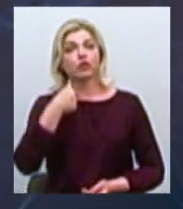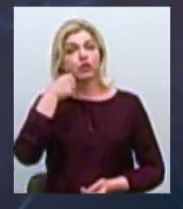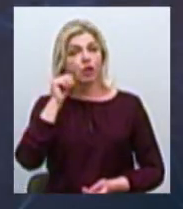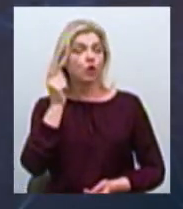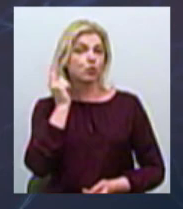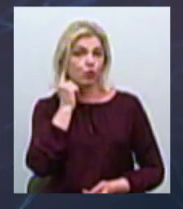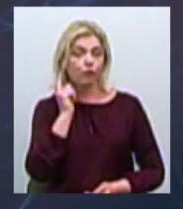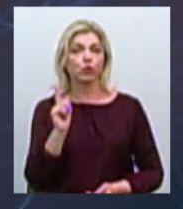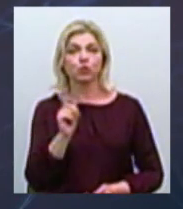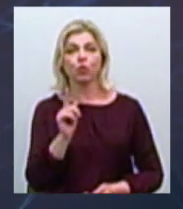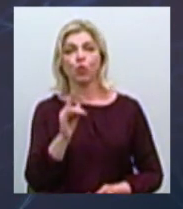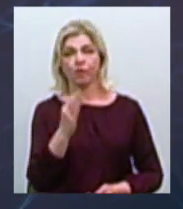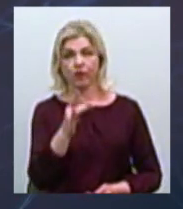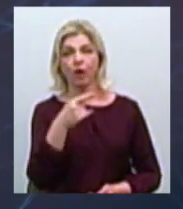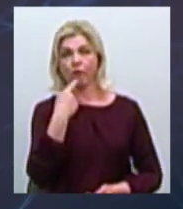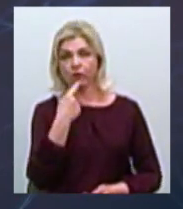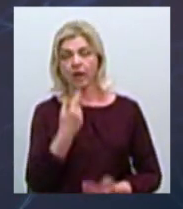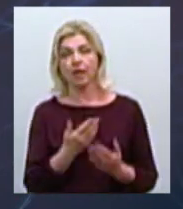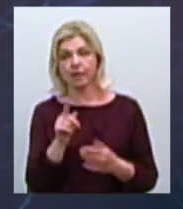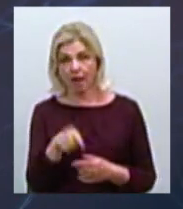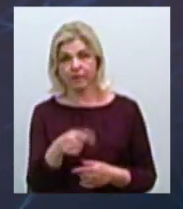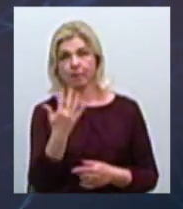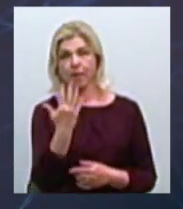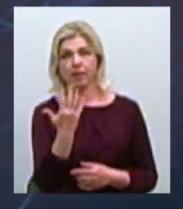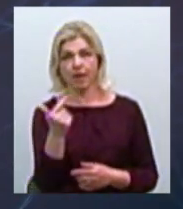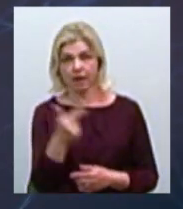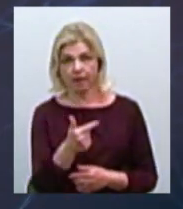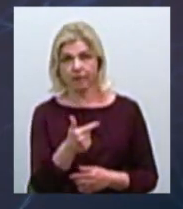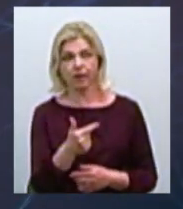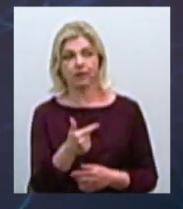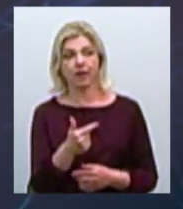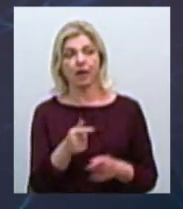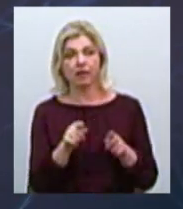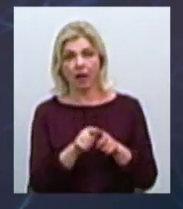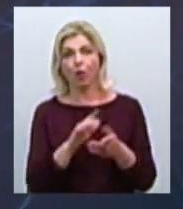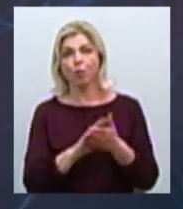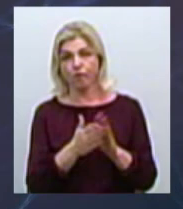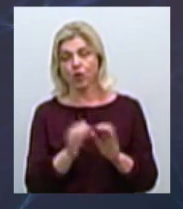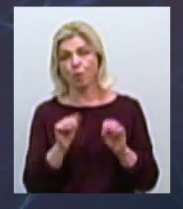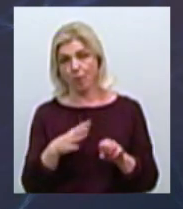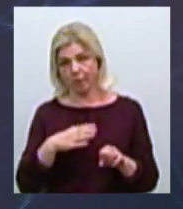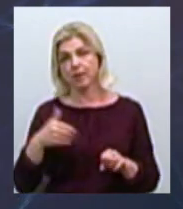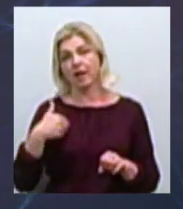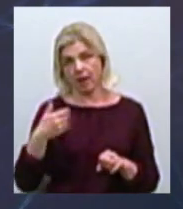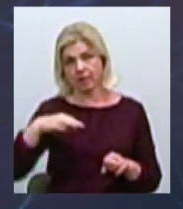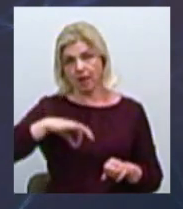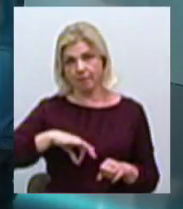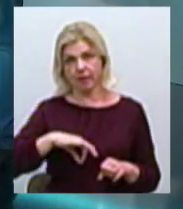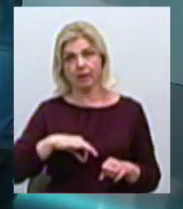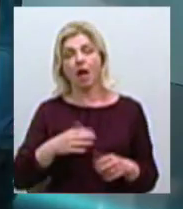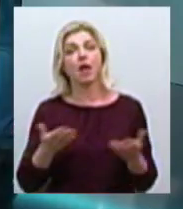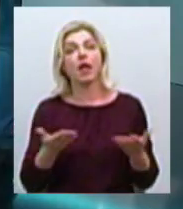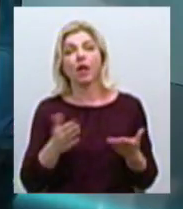в тому числі ви говорили, що навіть 5 гривень за певних умов можуть бути рентабельні. Так, це може бути рентабельно. За яких